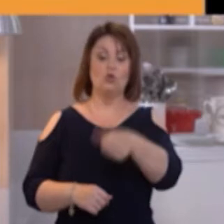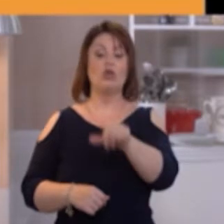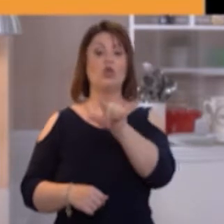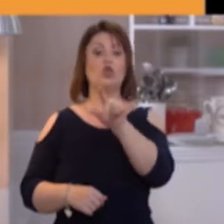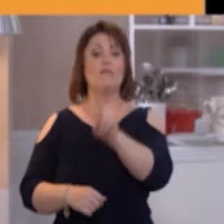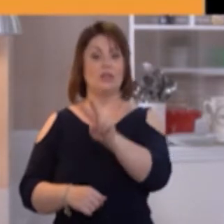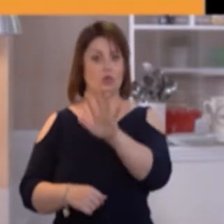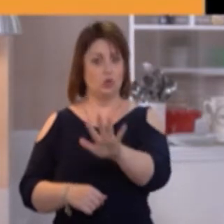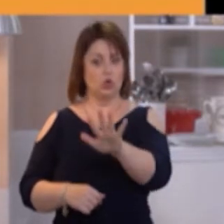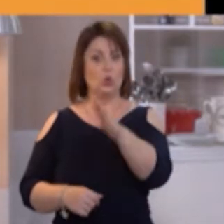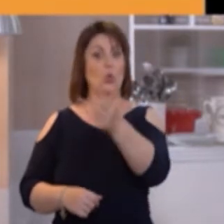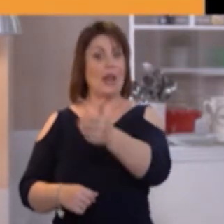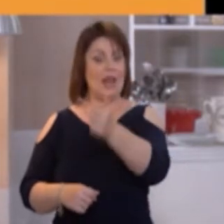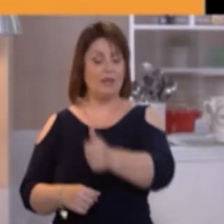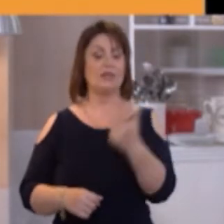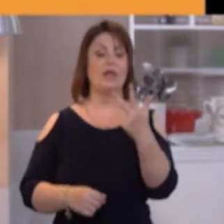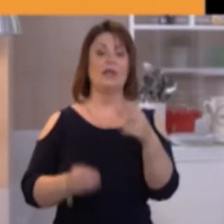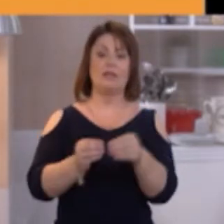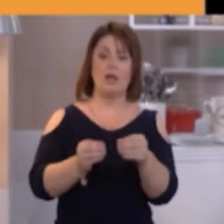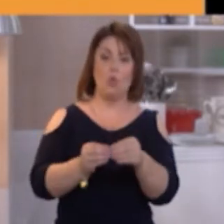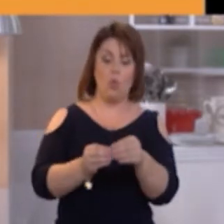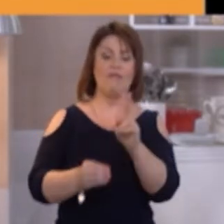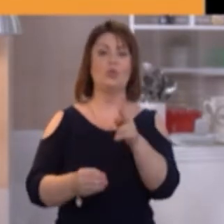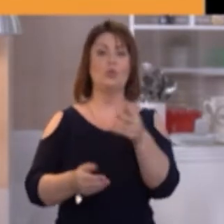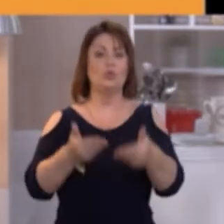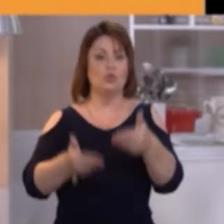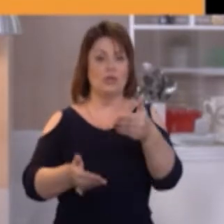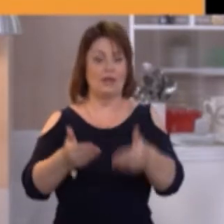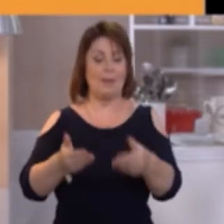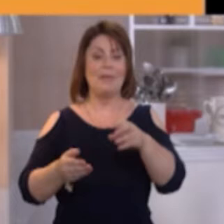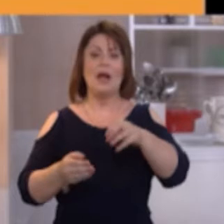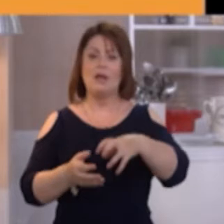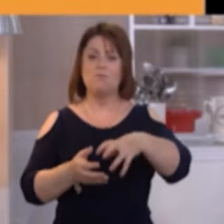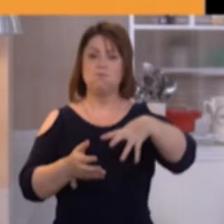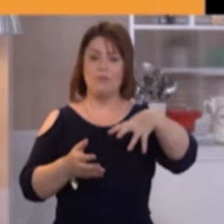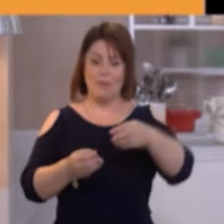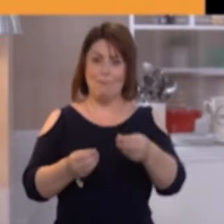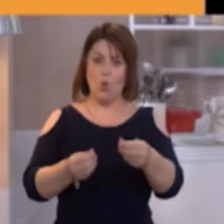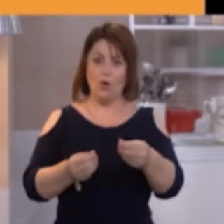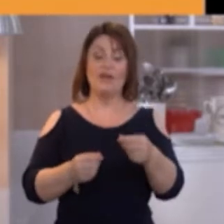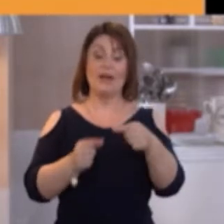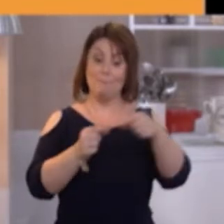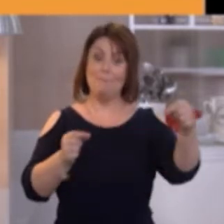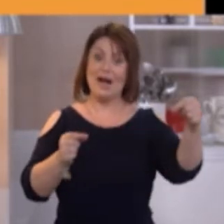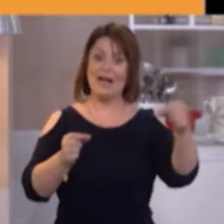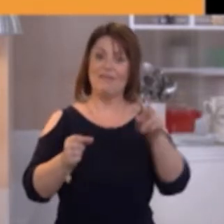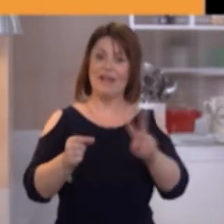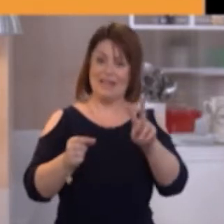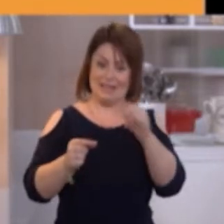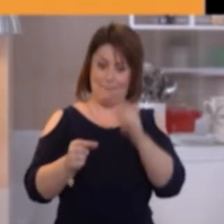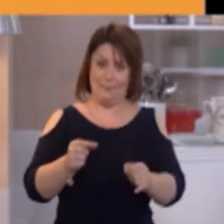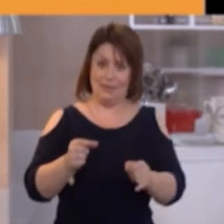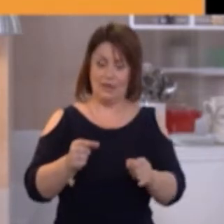ml di latte, 3 uova, 12 g di lievito in polvere, mezza bacca di vaniglia, un pizzico di